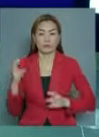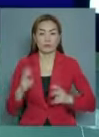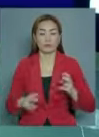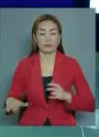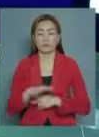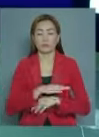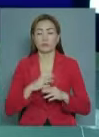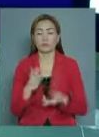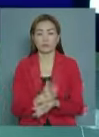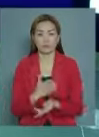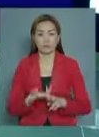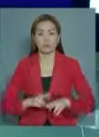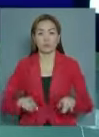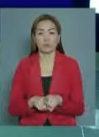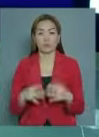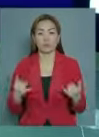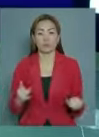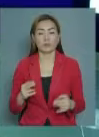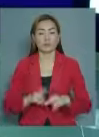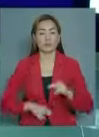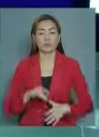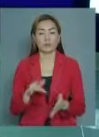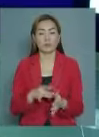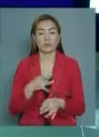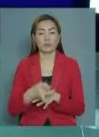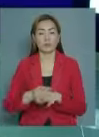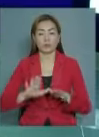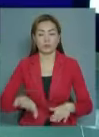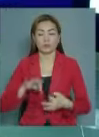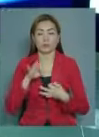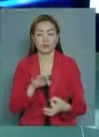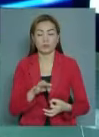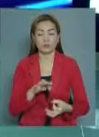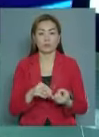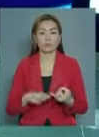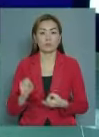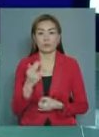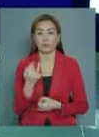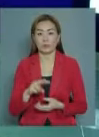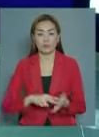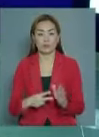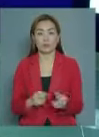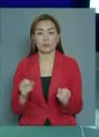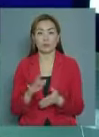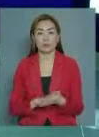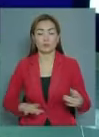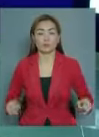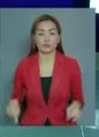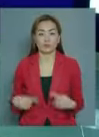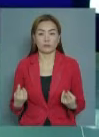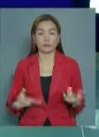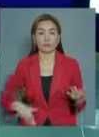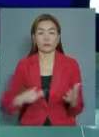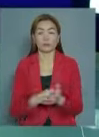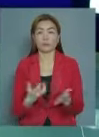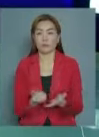зауыт болуы тиіс еді. Алайда қазір бұл нысан қала сыртында қаңырап тұр. Ал жергілікті әкімдік жобаны ары қарай жандандыру үшін